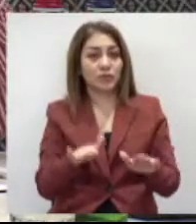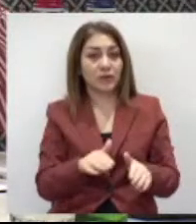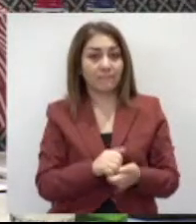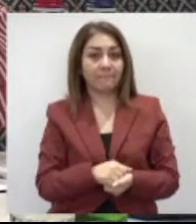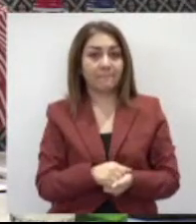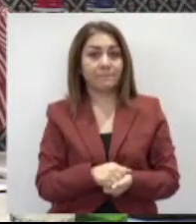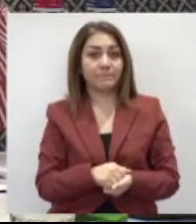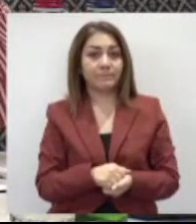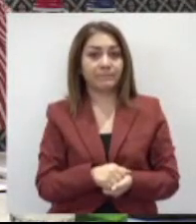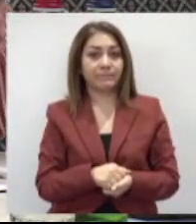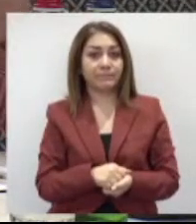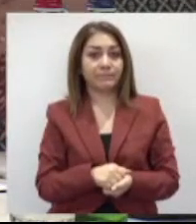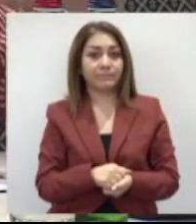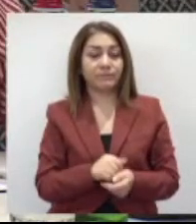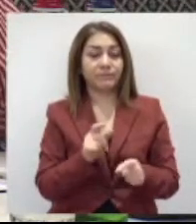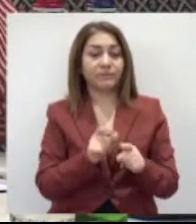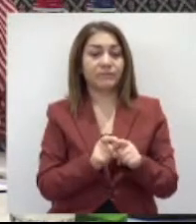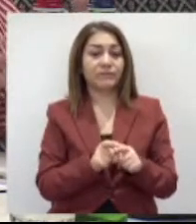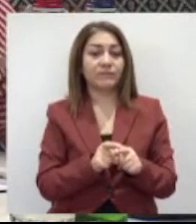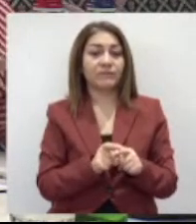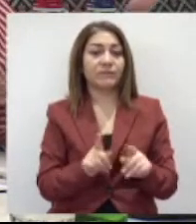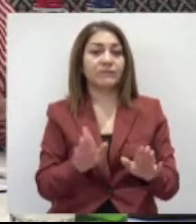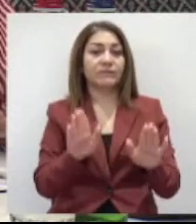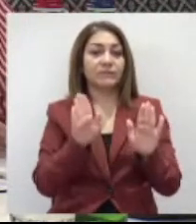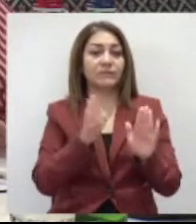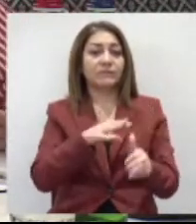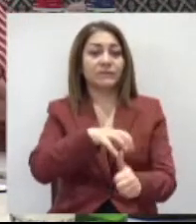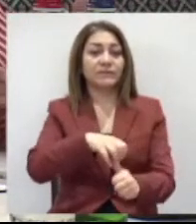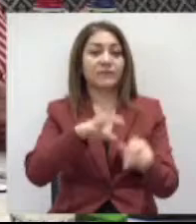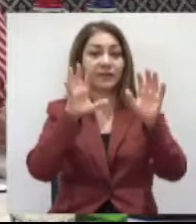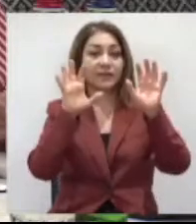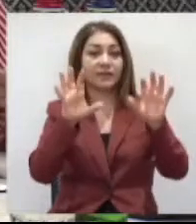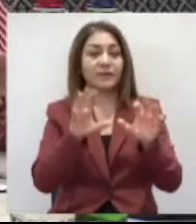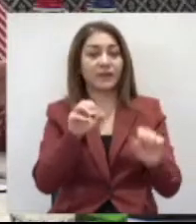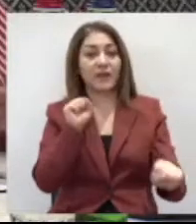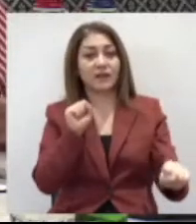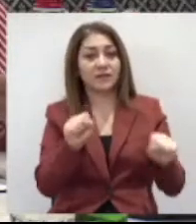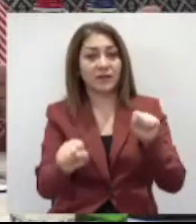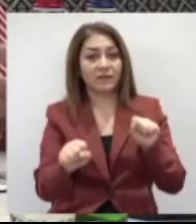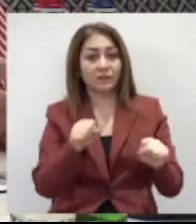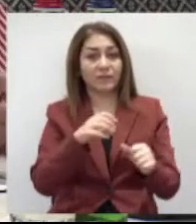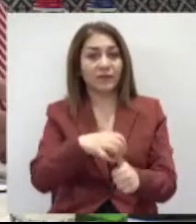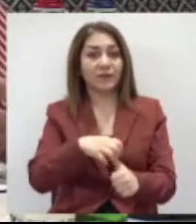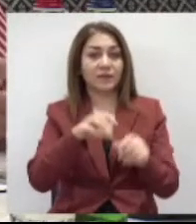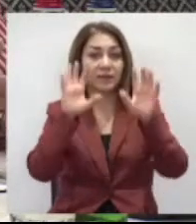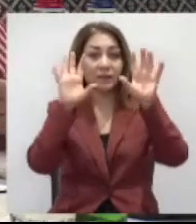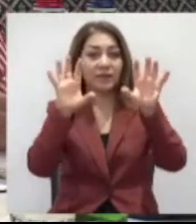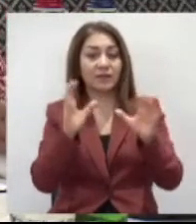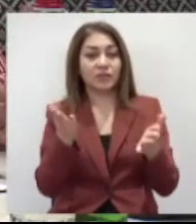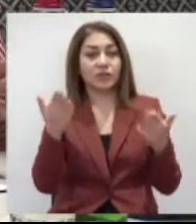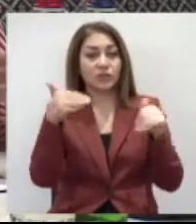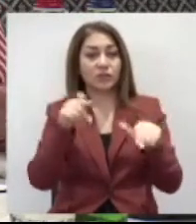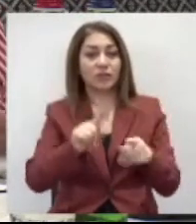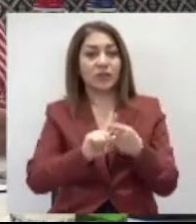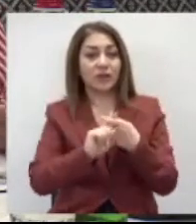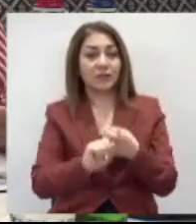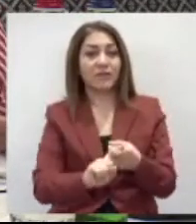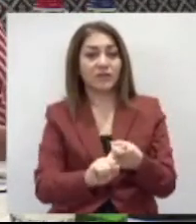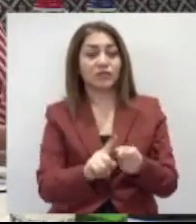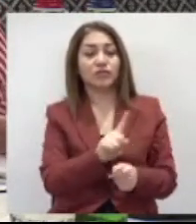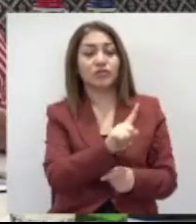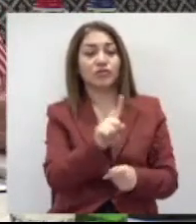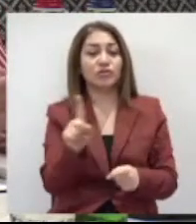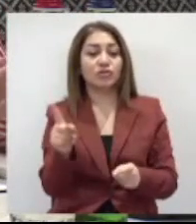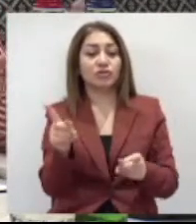շեշտեմ, խոսքը բացառապես սահմանադրական կարգավորումների, սահմանադրական լուծումների ենթակա որոշակի